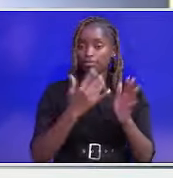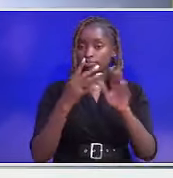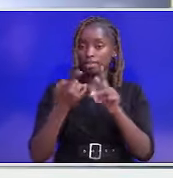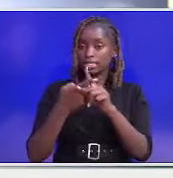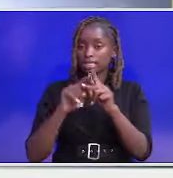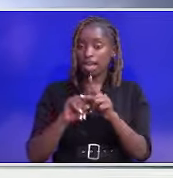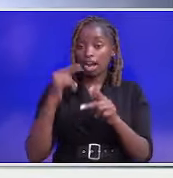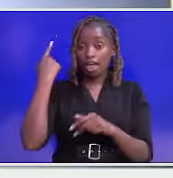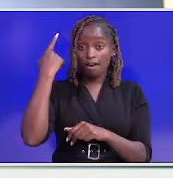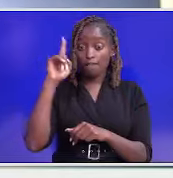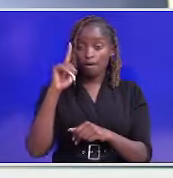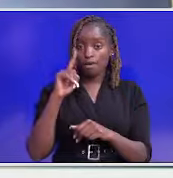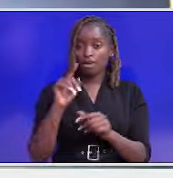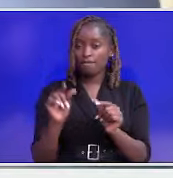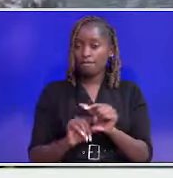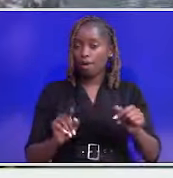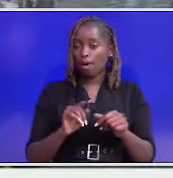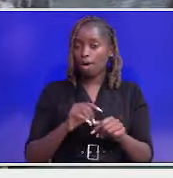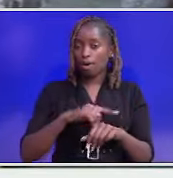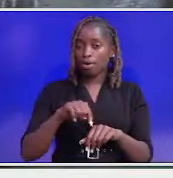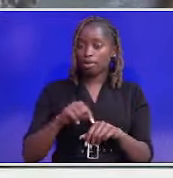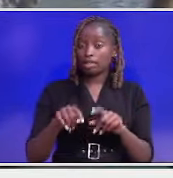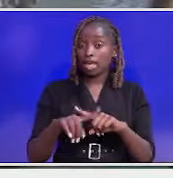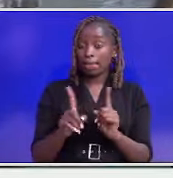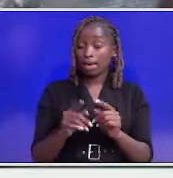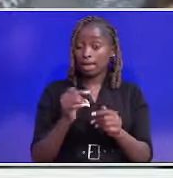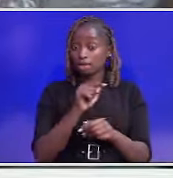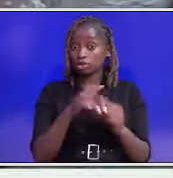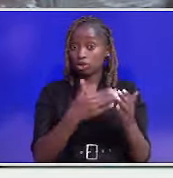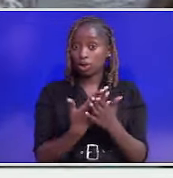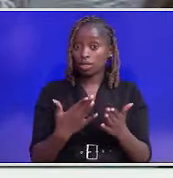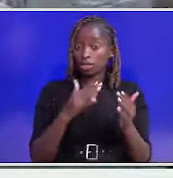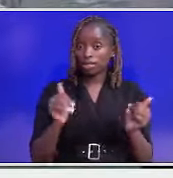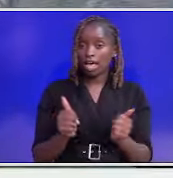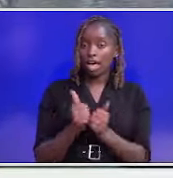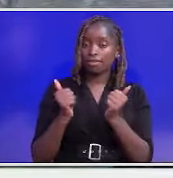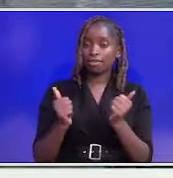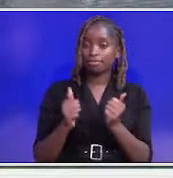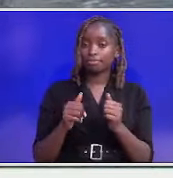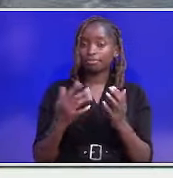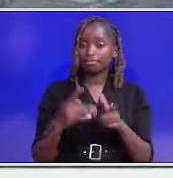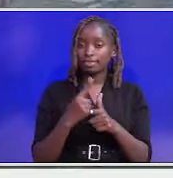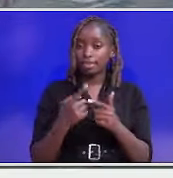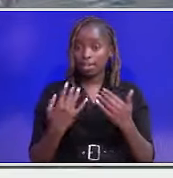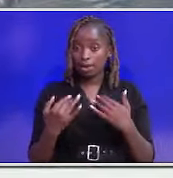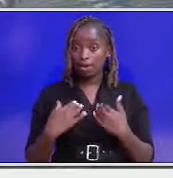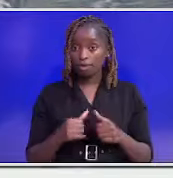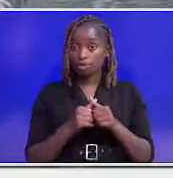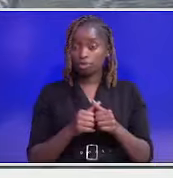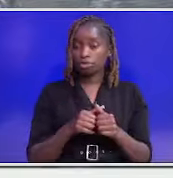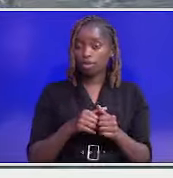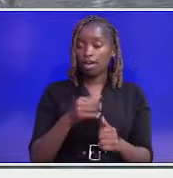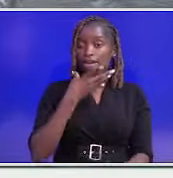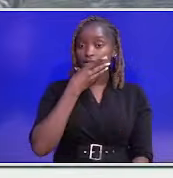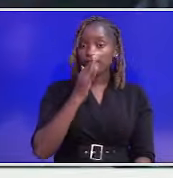kwa masaa kadhaa. Lakini kwa nini mchakato huu wote kwa kukata tu? Patrick Wekesa Remi ndiye